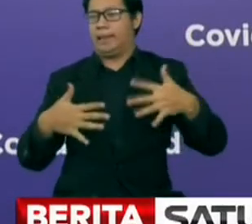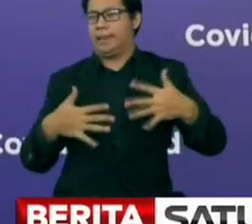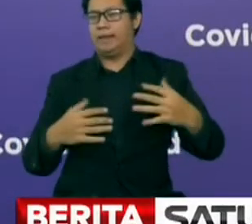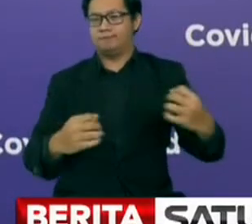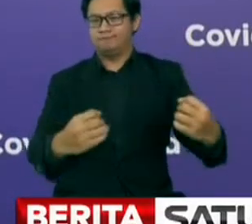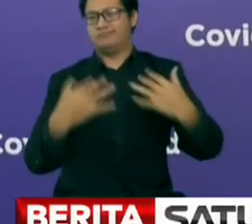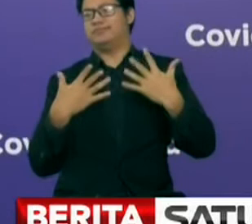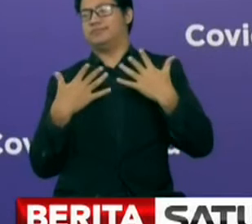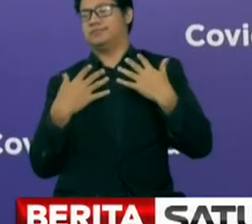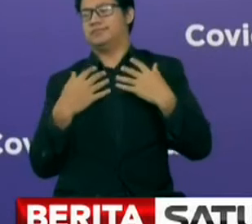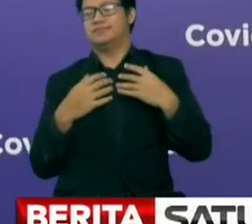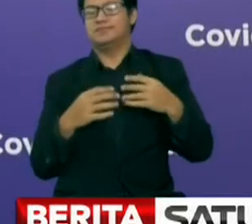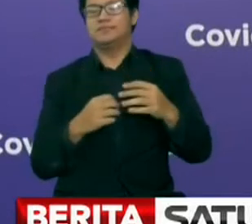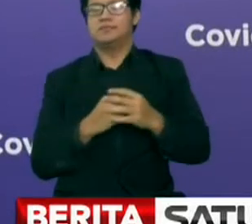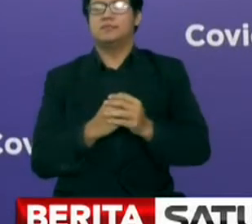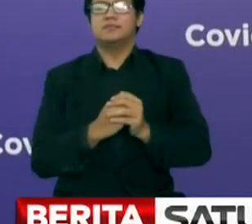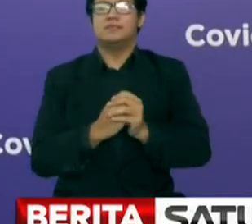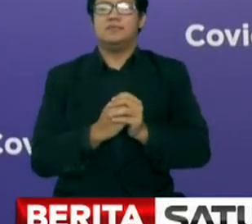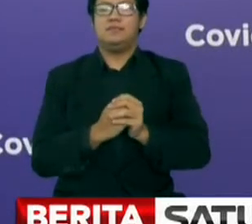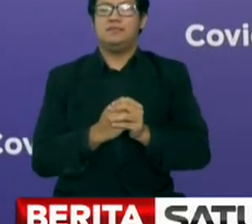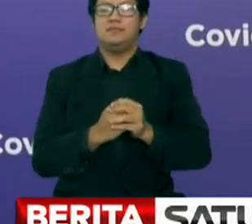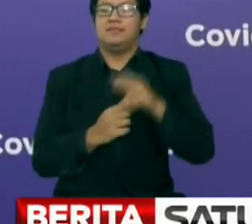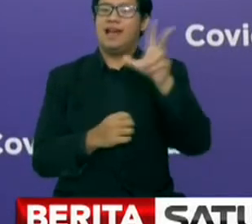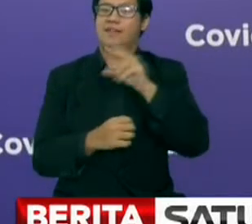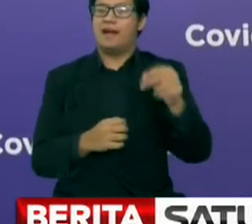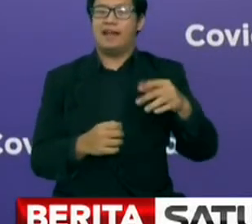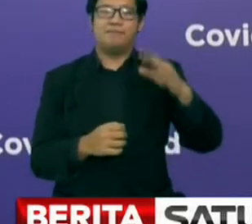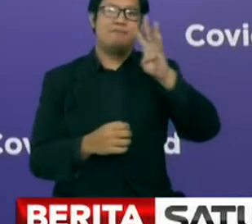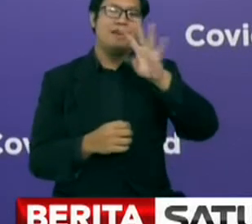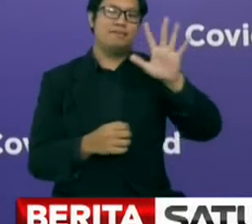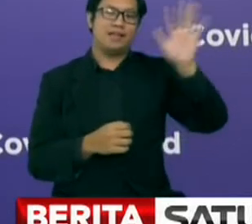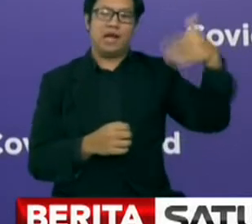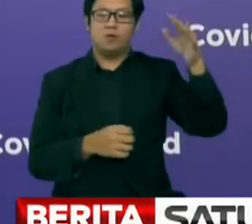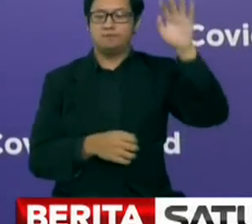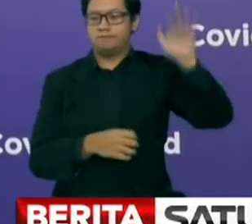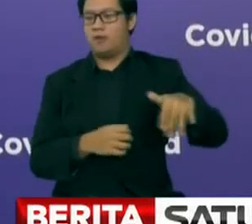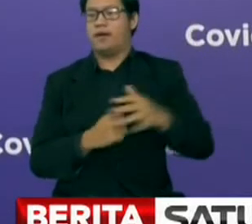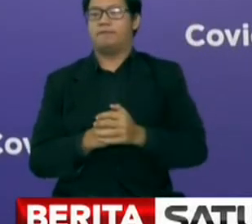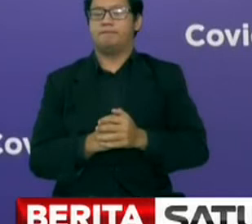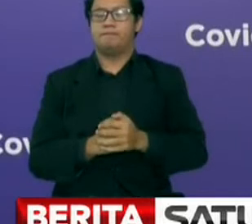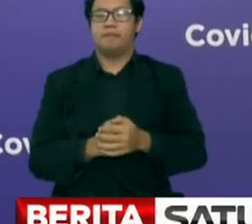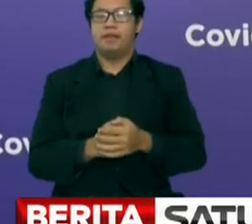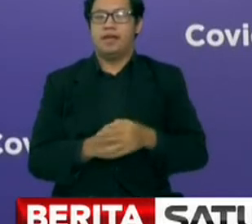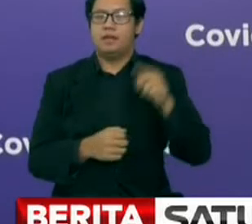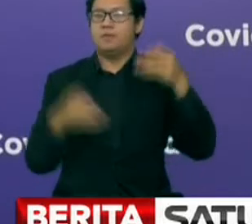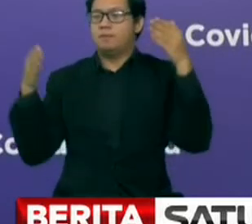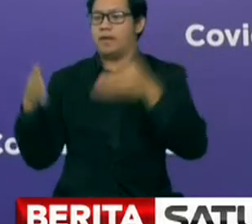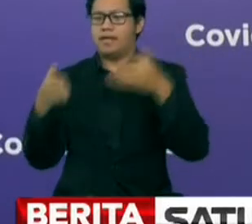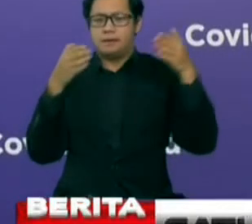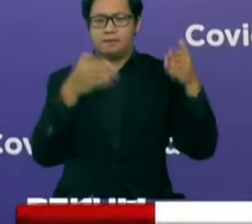berat yang lebih besar dibanding yang dibawa 45 tahun Oleh karena itu pada sektor-sektor yang memang sudah